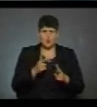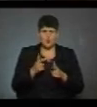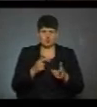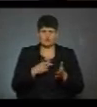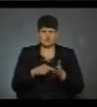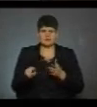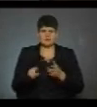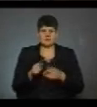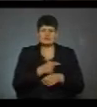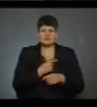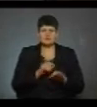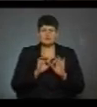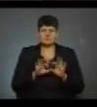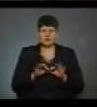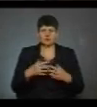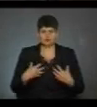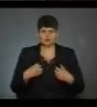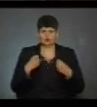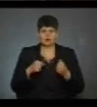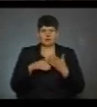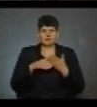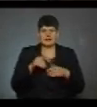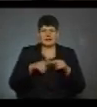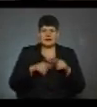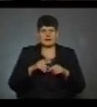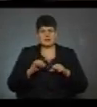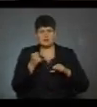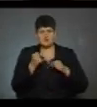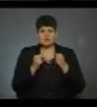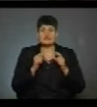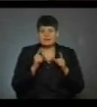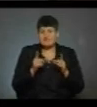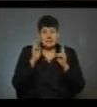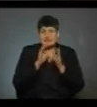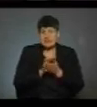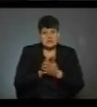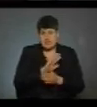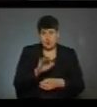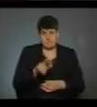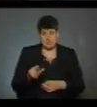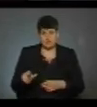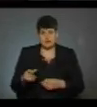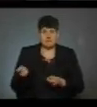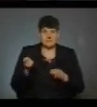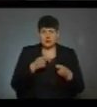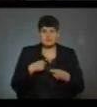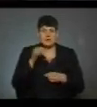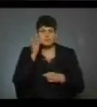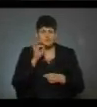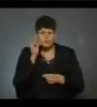лікарні. Розповідає, одужувати допомагають рідні, друзі і навіть незнайомі люди. Приносять нам